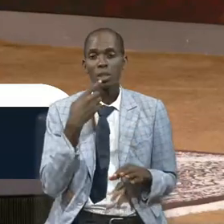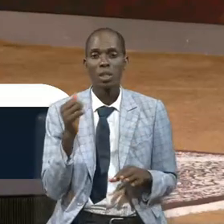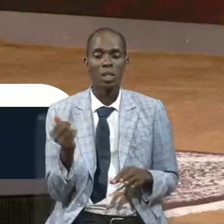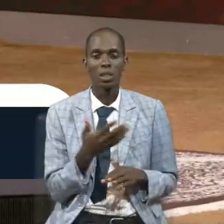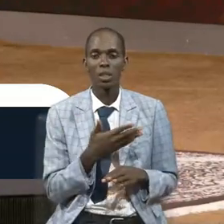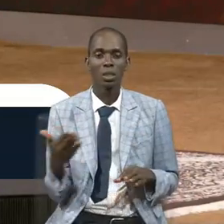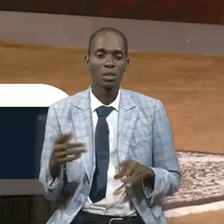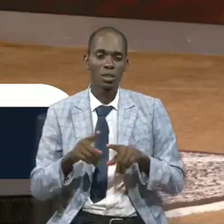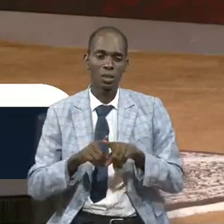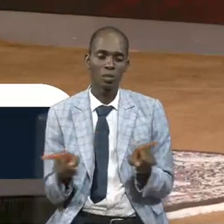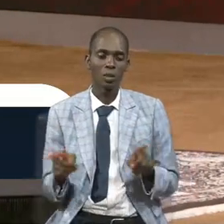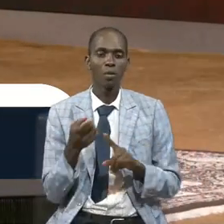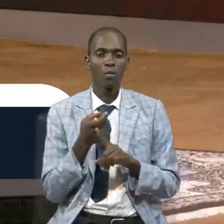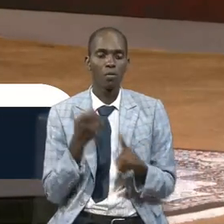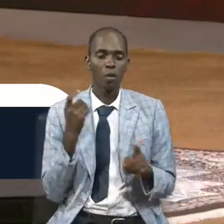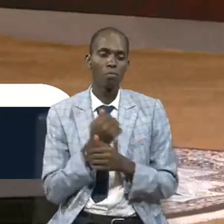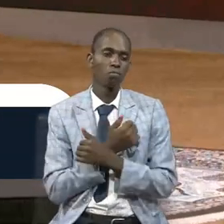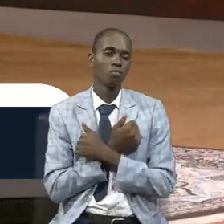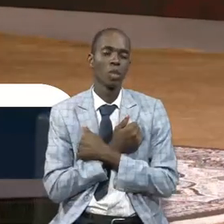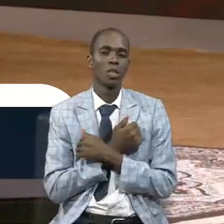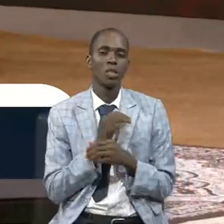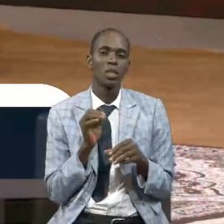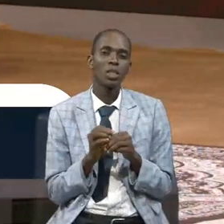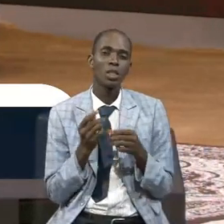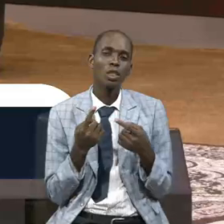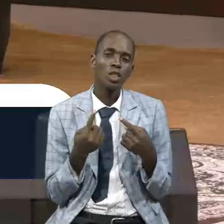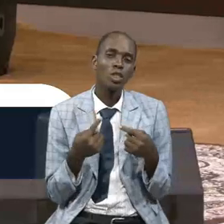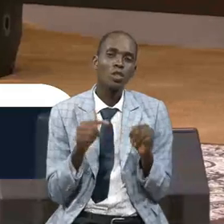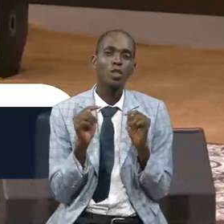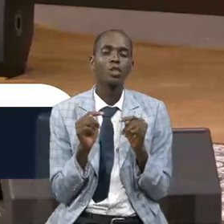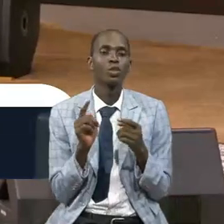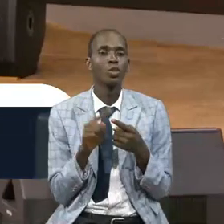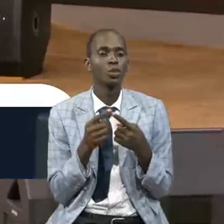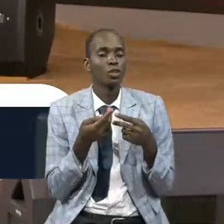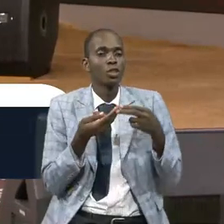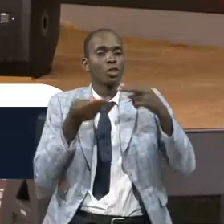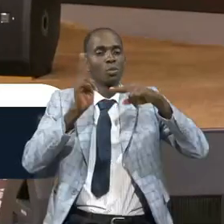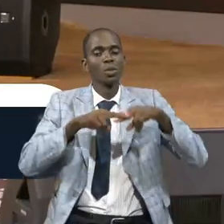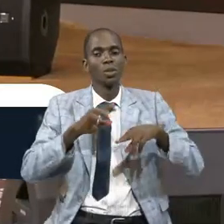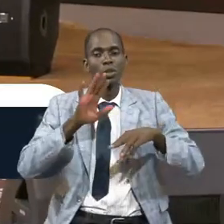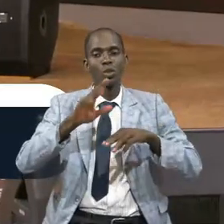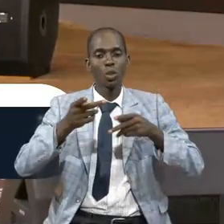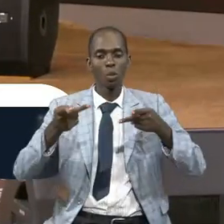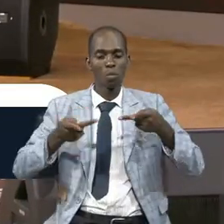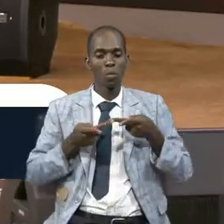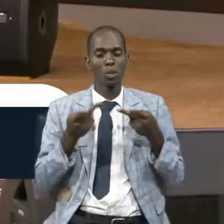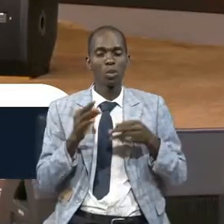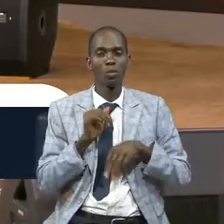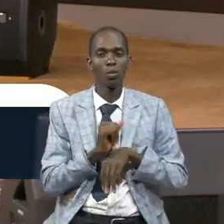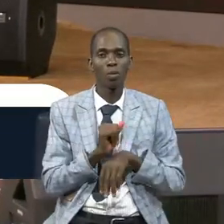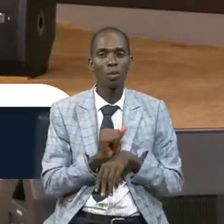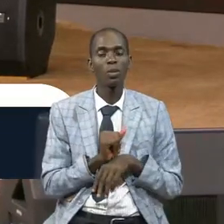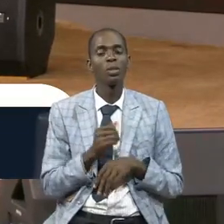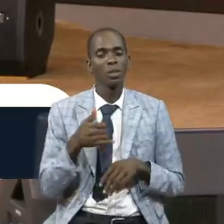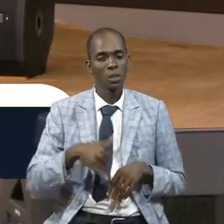agissez. Faut rien dire de contraire à l'amour en essayant de promouvoir votre